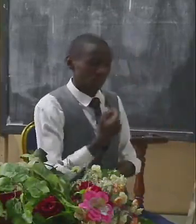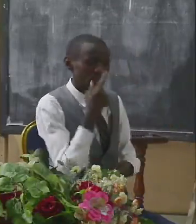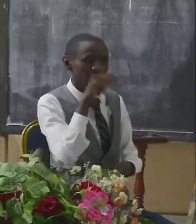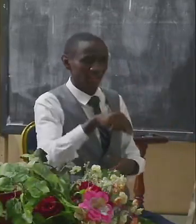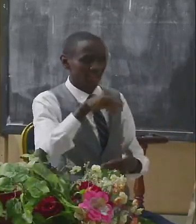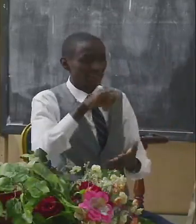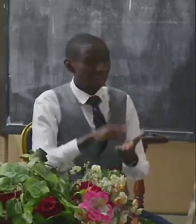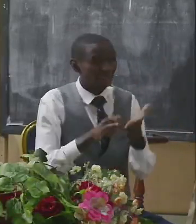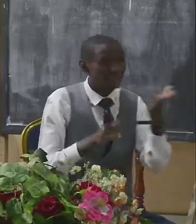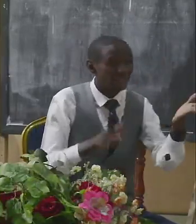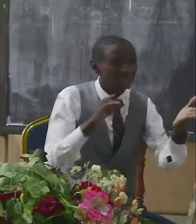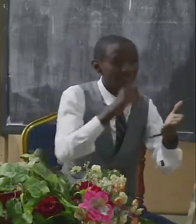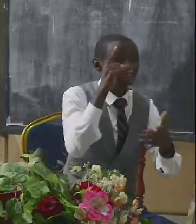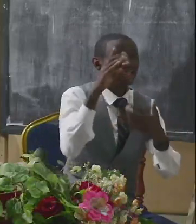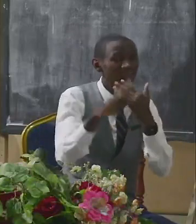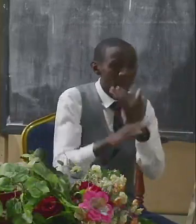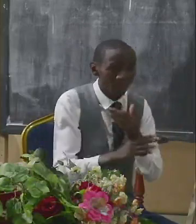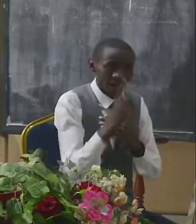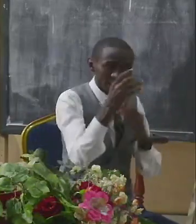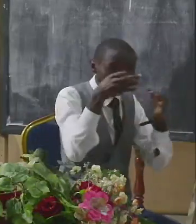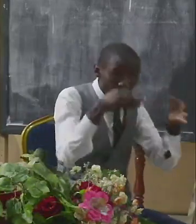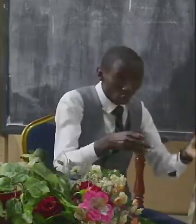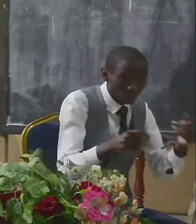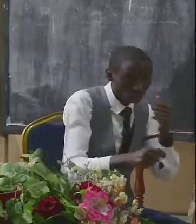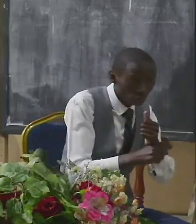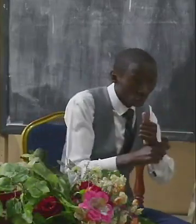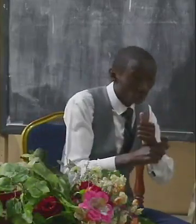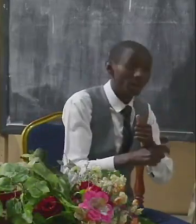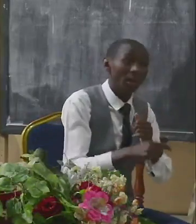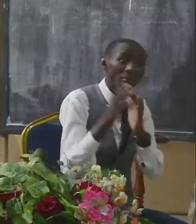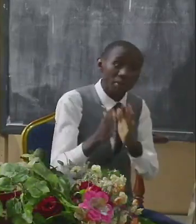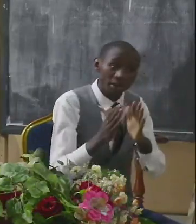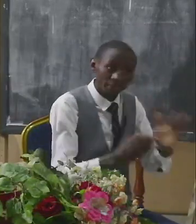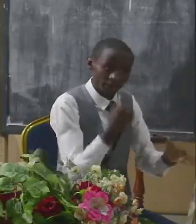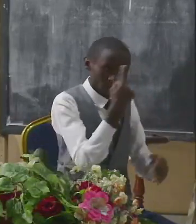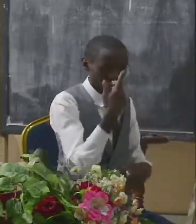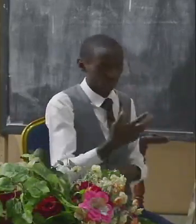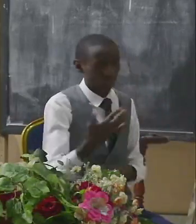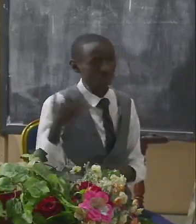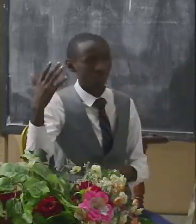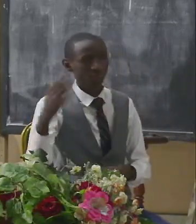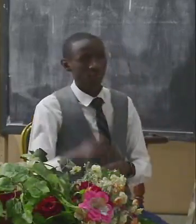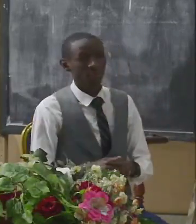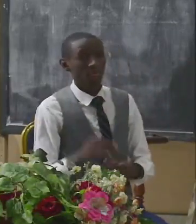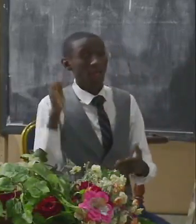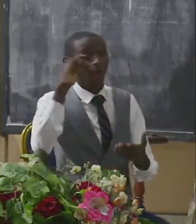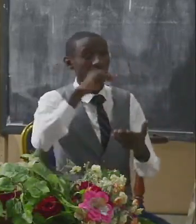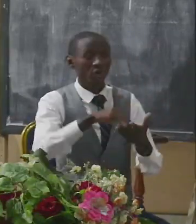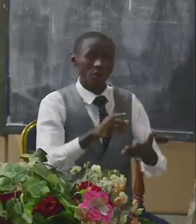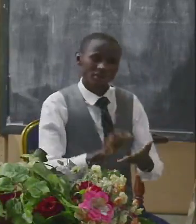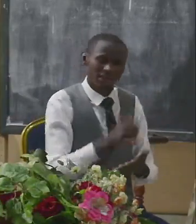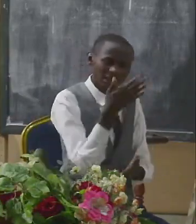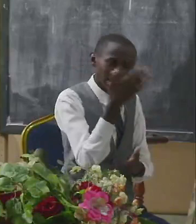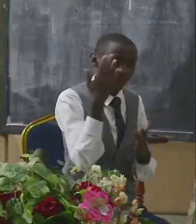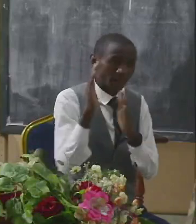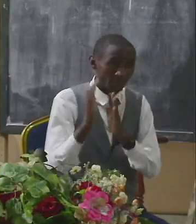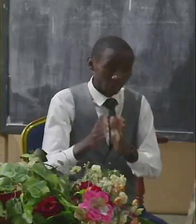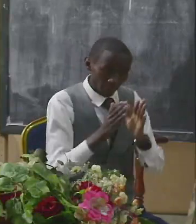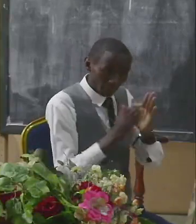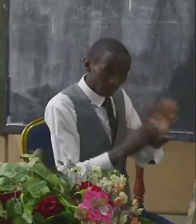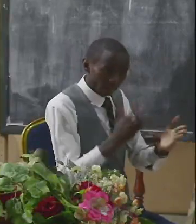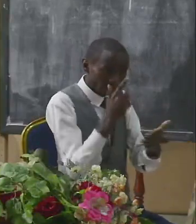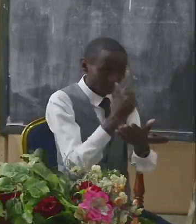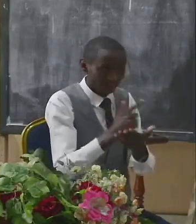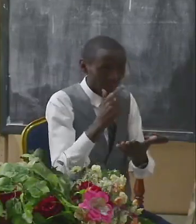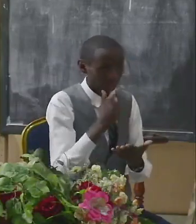c'est juste une fondation, ça prépare quelque chose. Hii ni msingi tu, inatayarisha kitu fulani. Ça prépare cette alliance là.